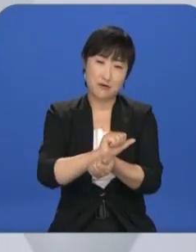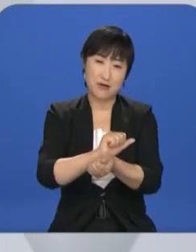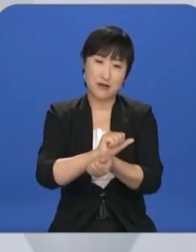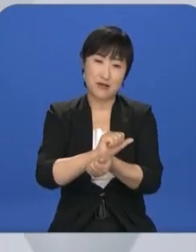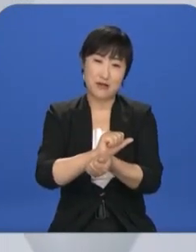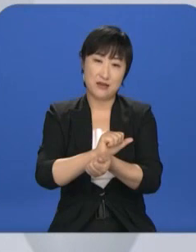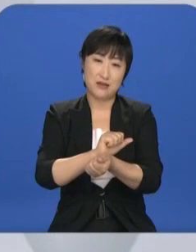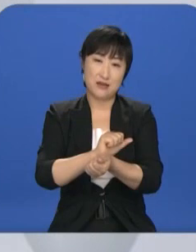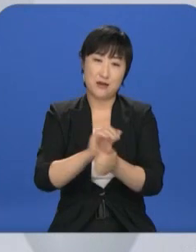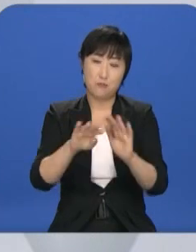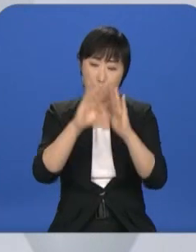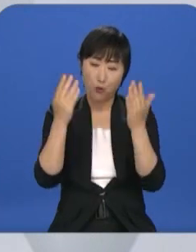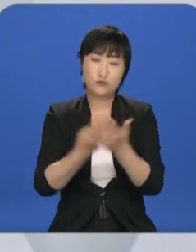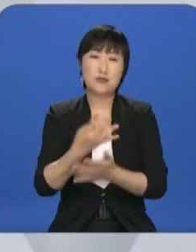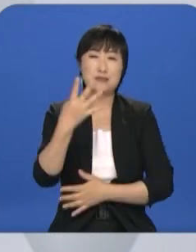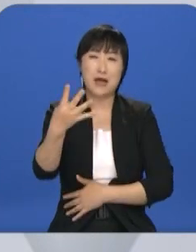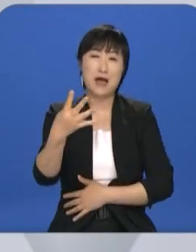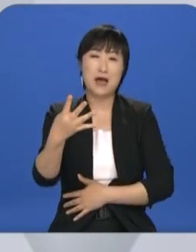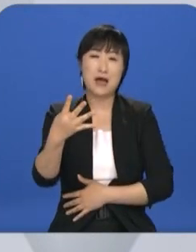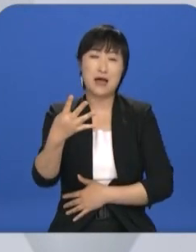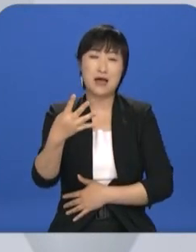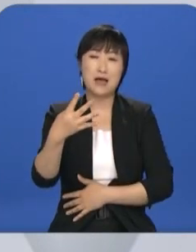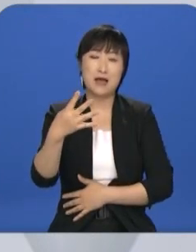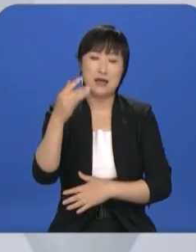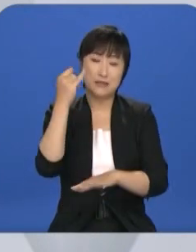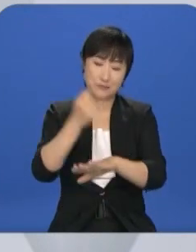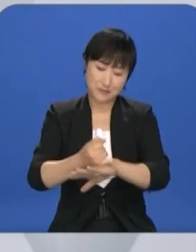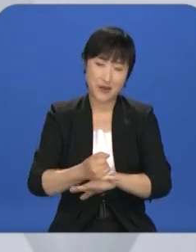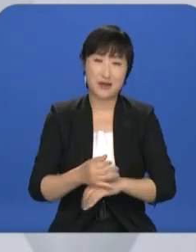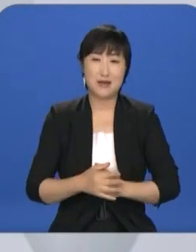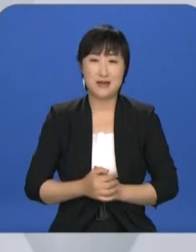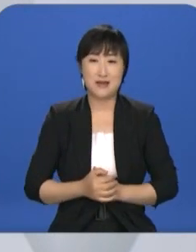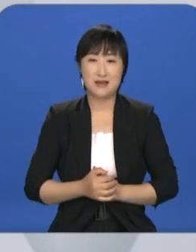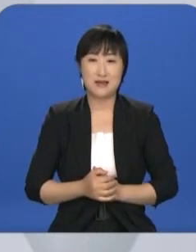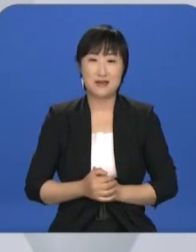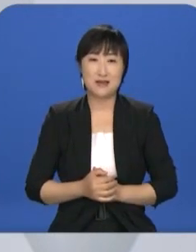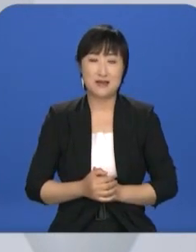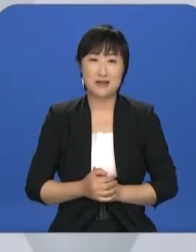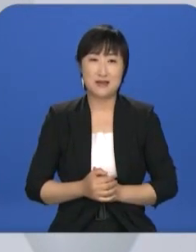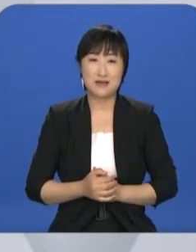감염병 이 전부 다 4등급을 받아가지고 최하위인데